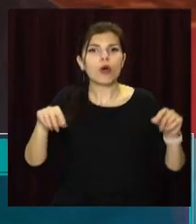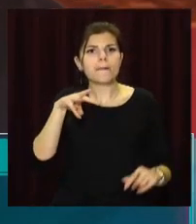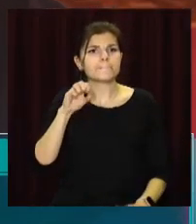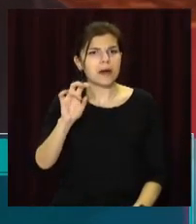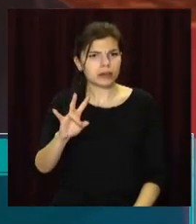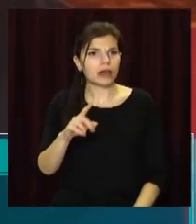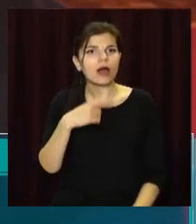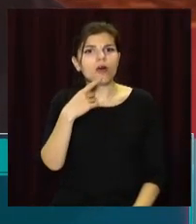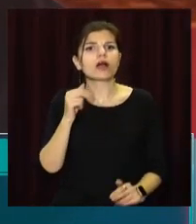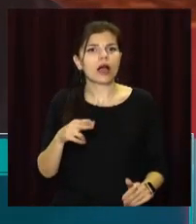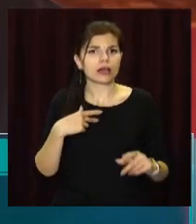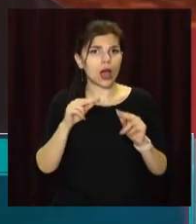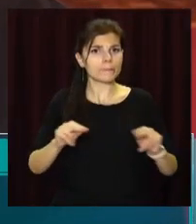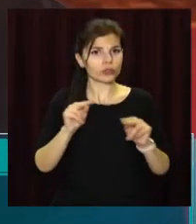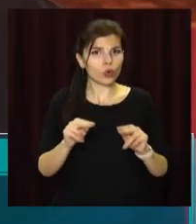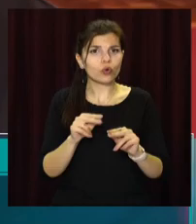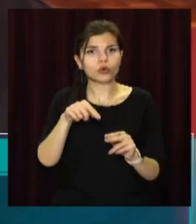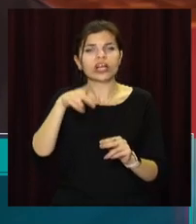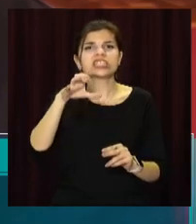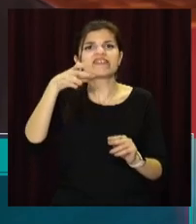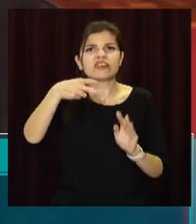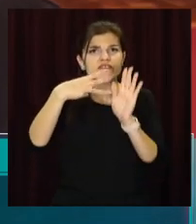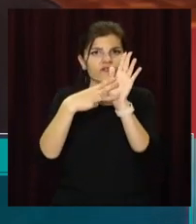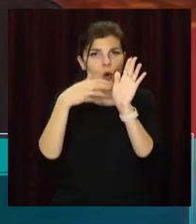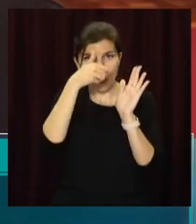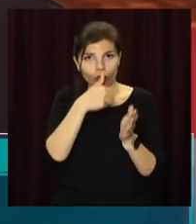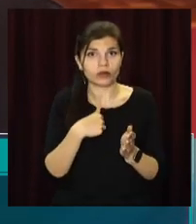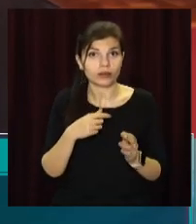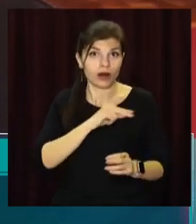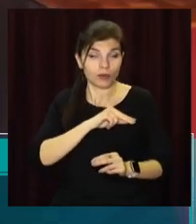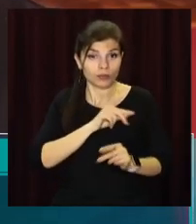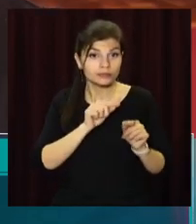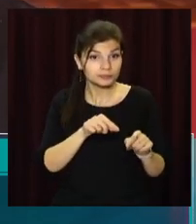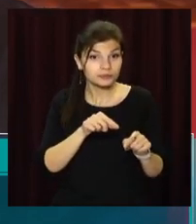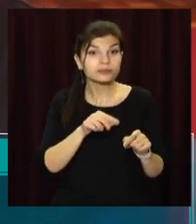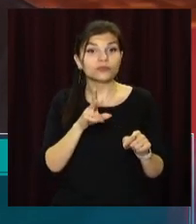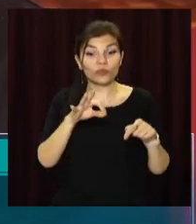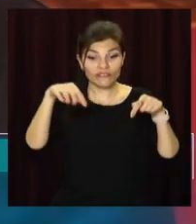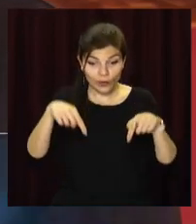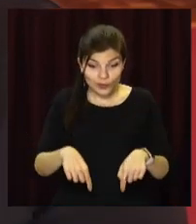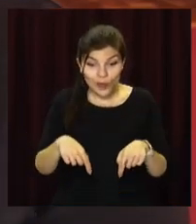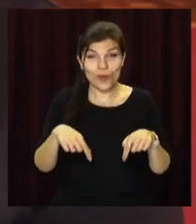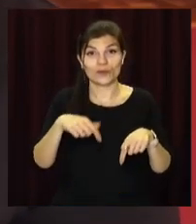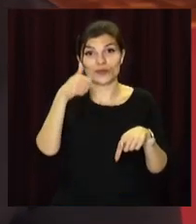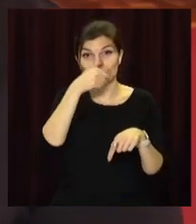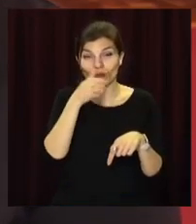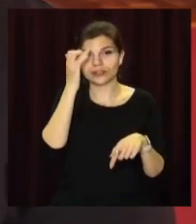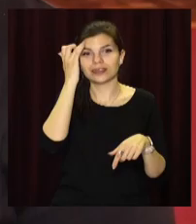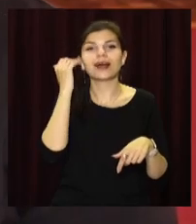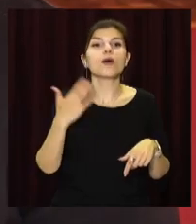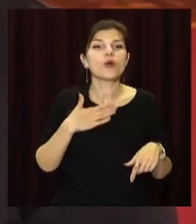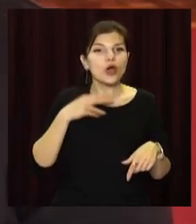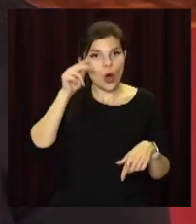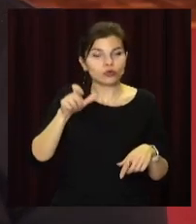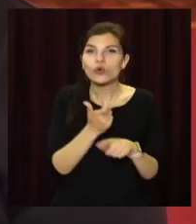працюю з 2008 року. Але в цьому році моя учениця дуже прекрасна, вона